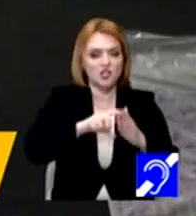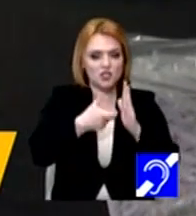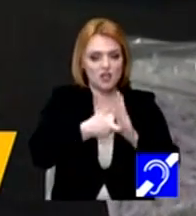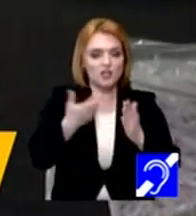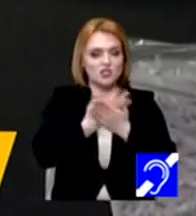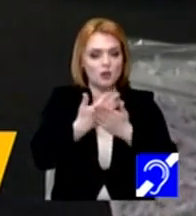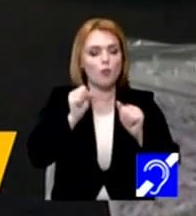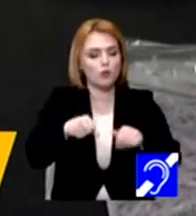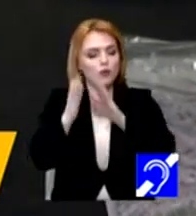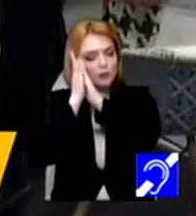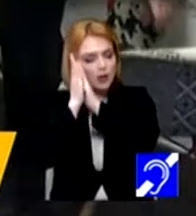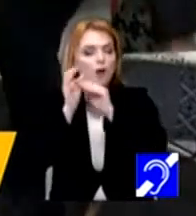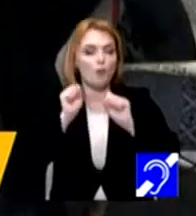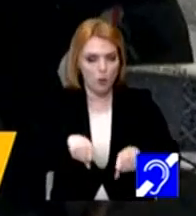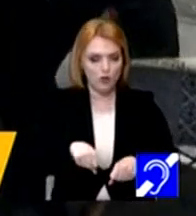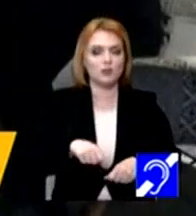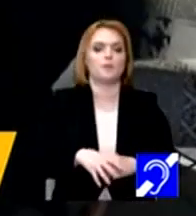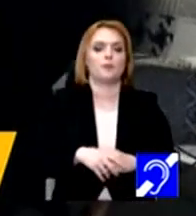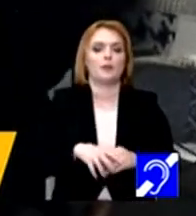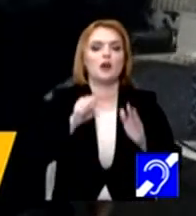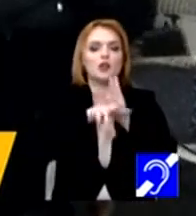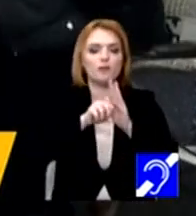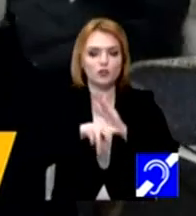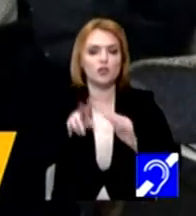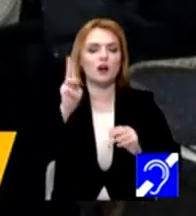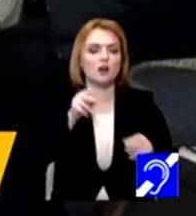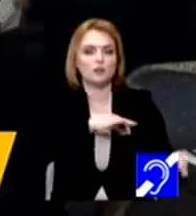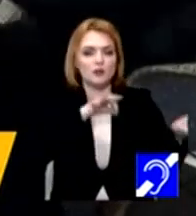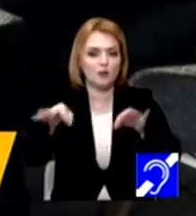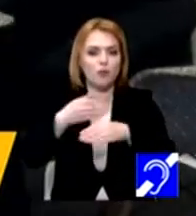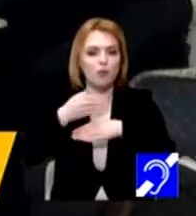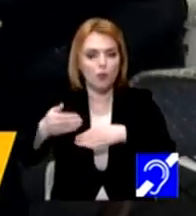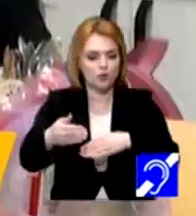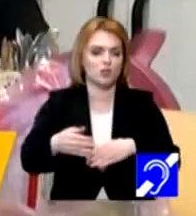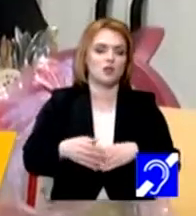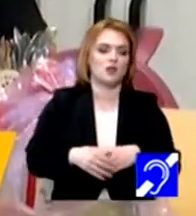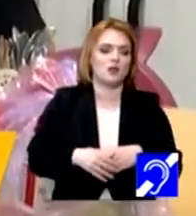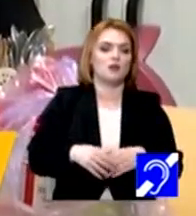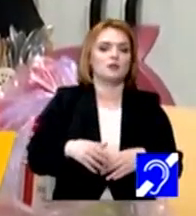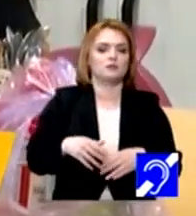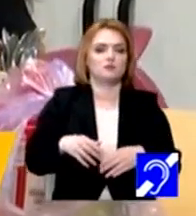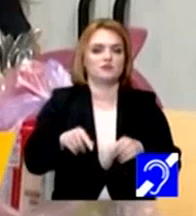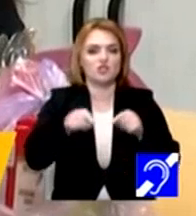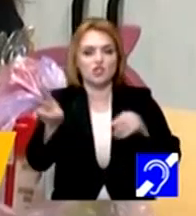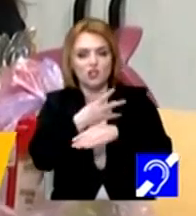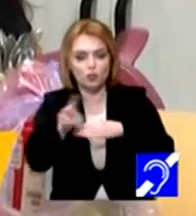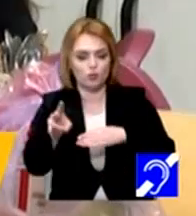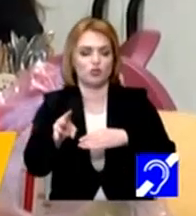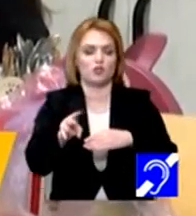pot nopta, pot dormi refugiații care ajung mai târziu, între orele de interdicție de circulație pe timp de noapte, între